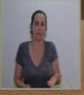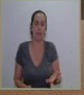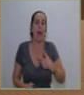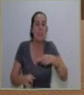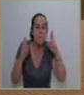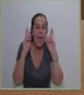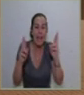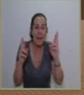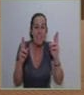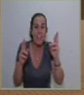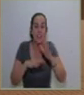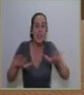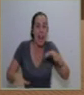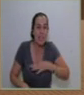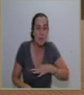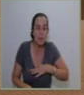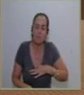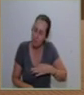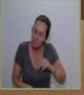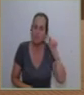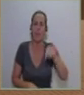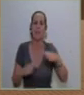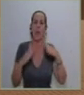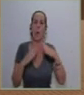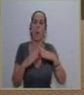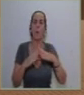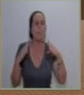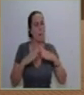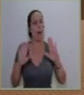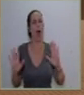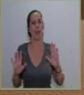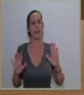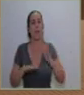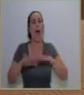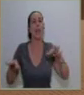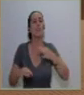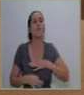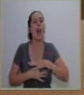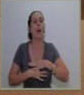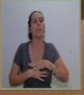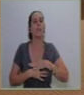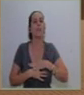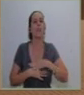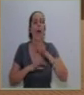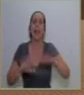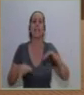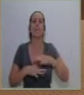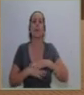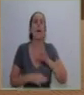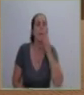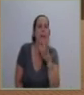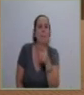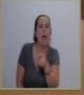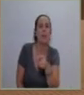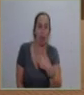מקווה שהילדים שלי יזכו לגור בבית. הילדים שלנו, הילדים שלנו. בן כמה